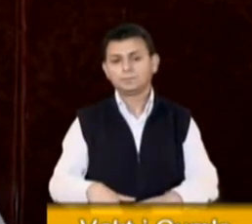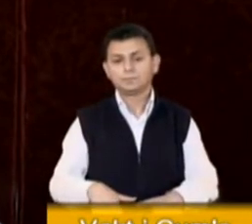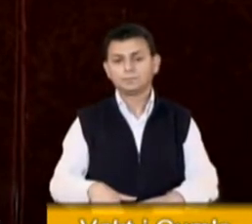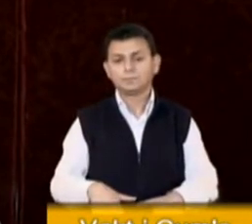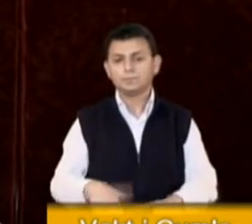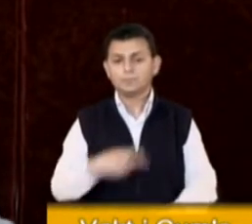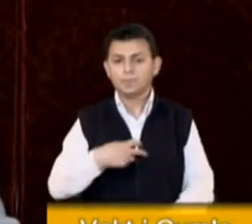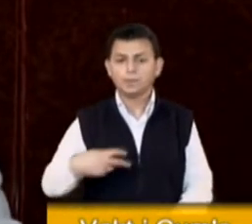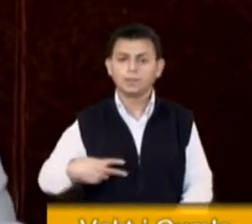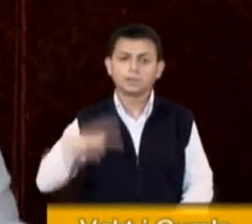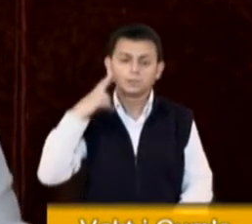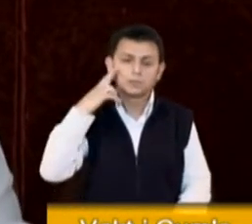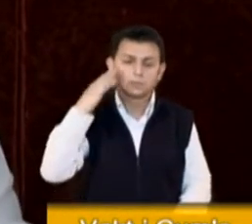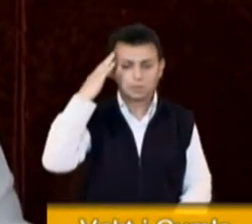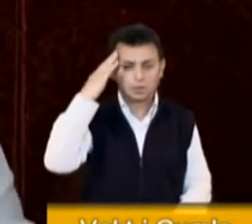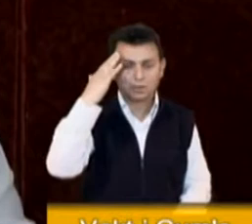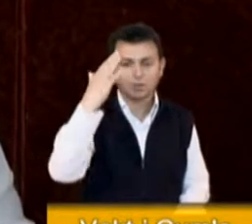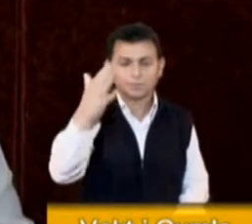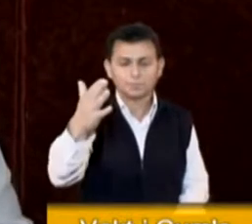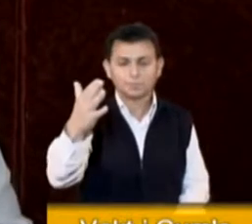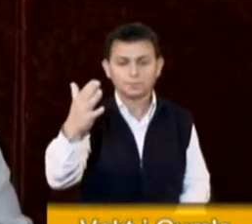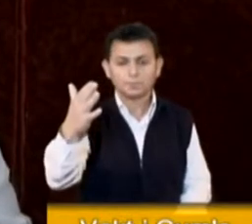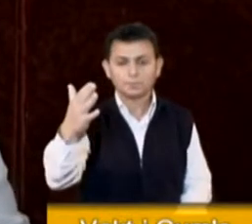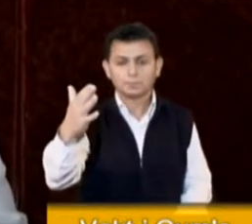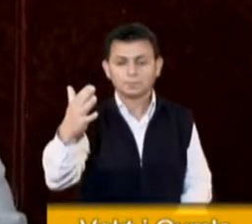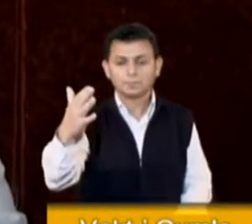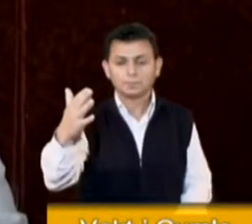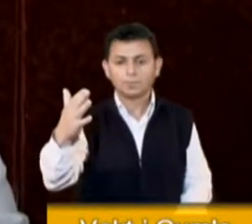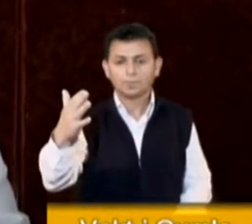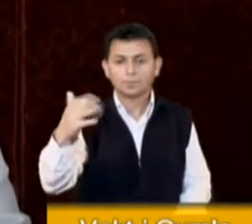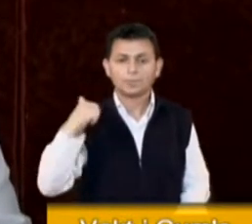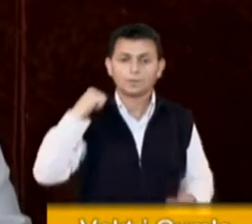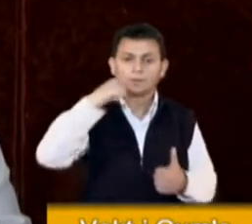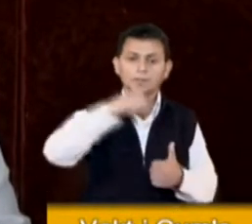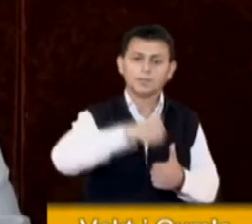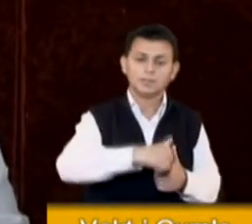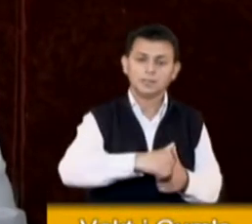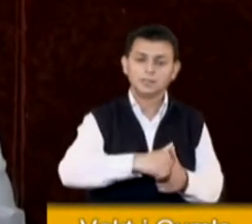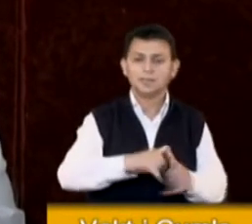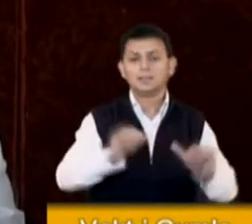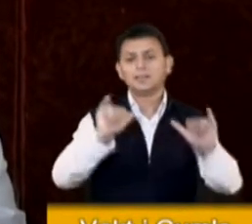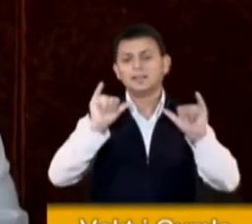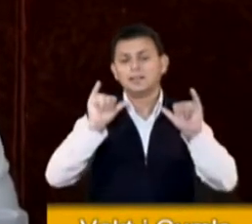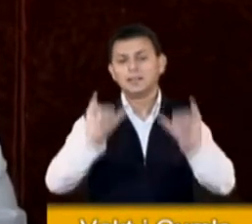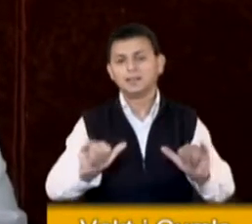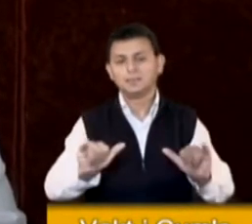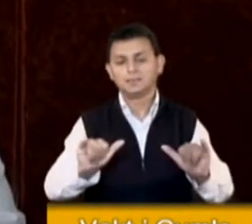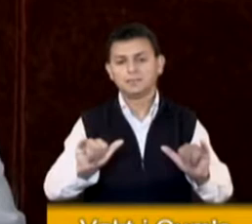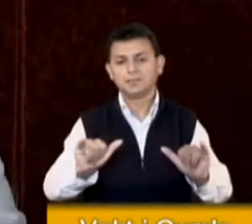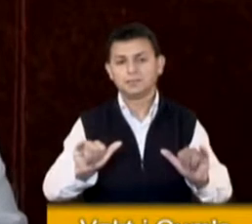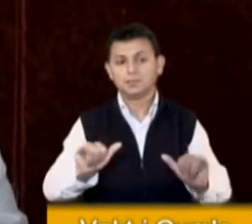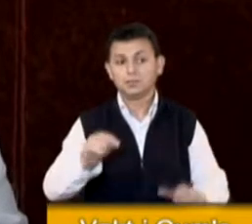Muhterem müminler, Efendimiz sallallahu aleyhi ve sellemin yine aynı şekilde bu